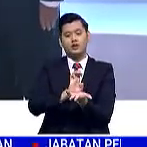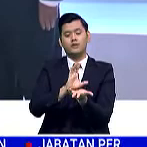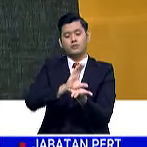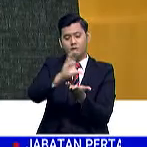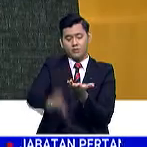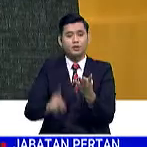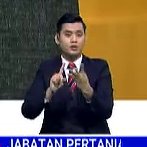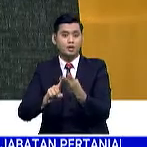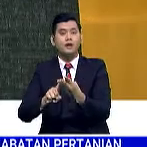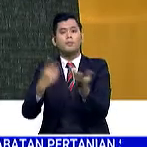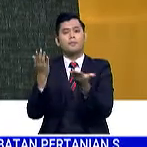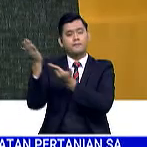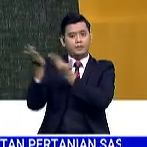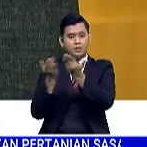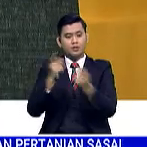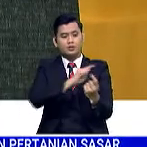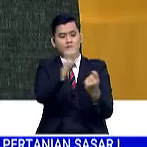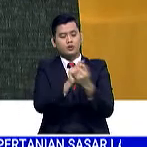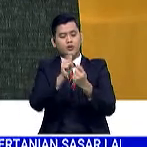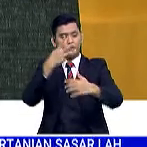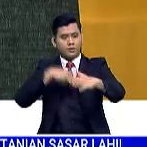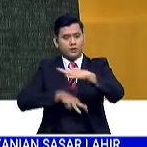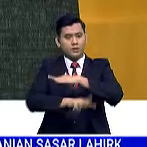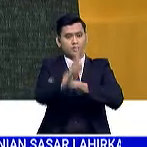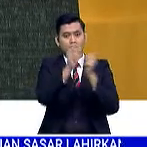dengan wawasan kemakmuran bersama 2030.